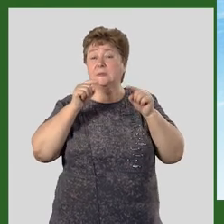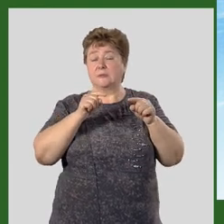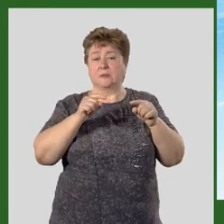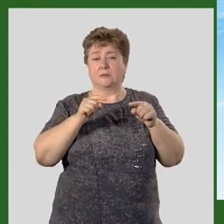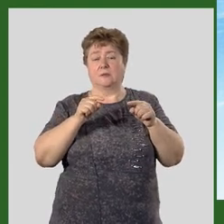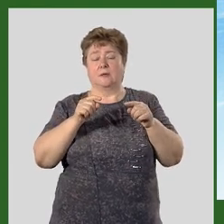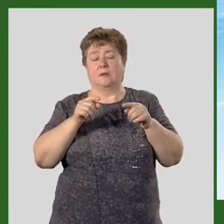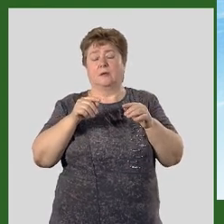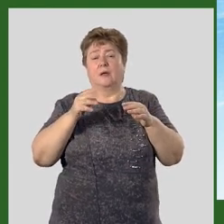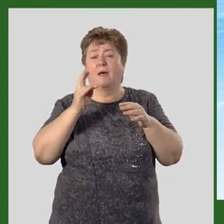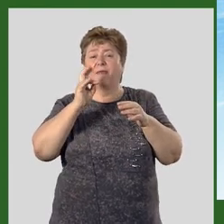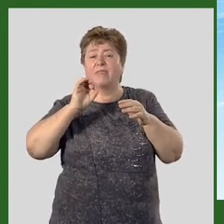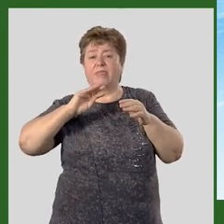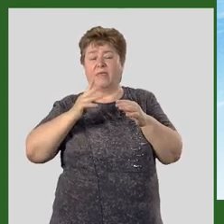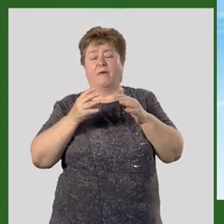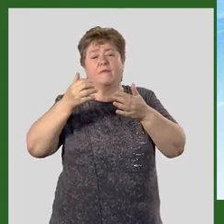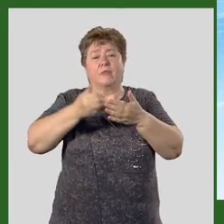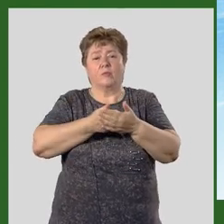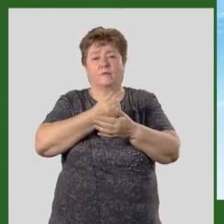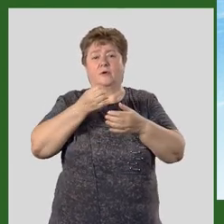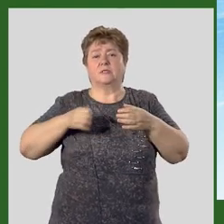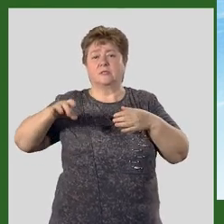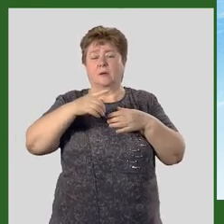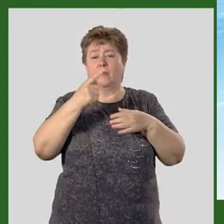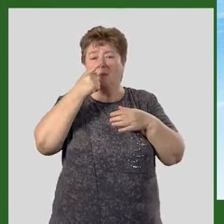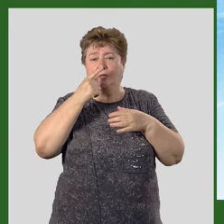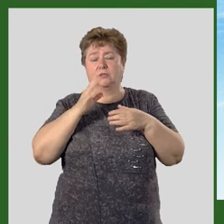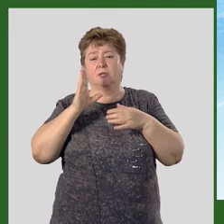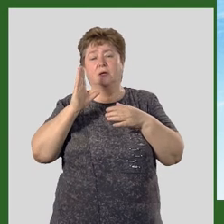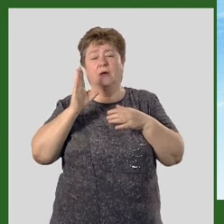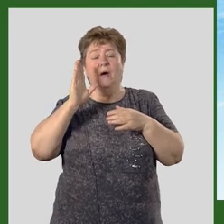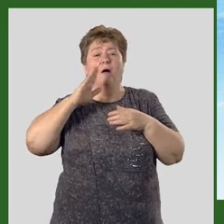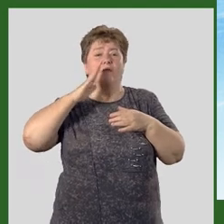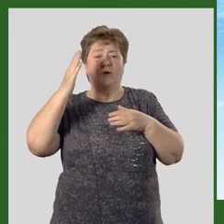них в нефтедобывающих странах Ближнего Востока.